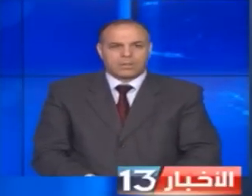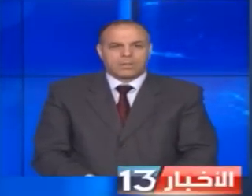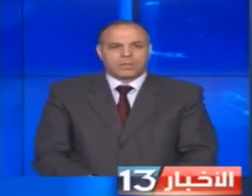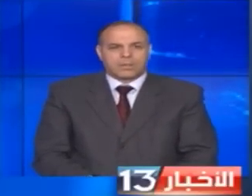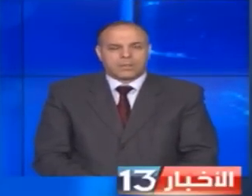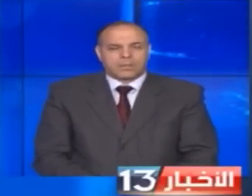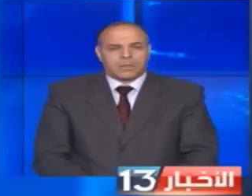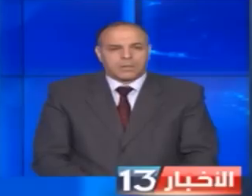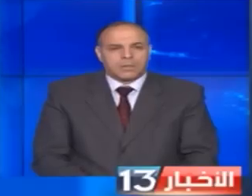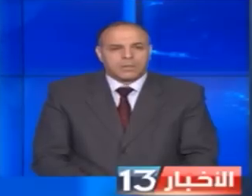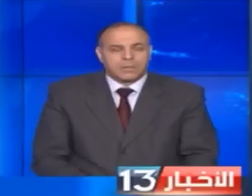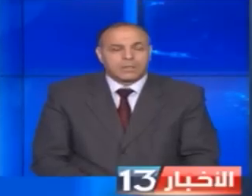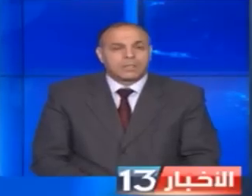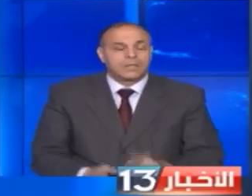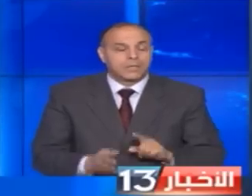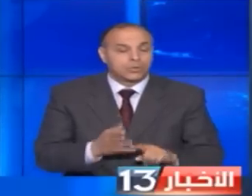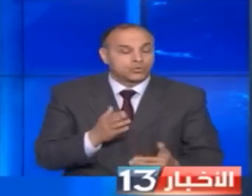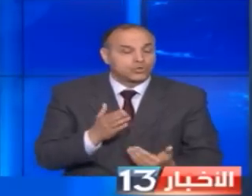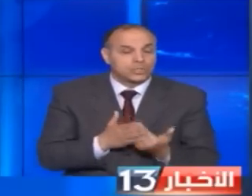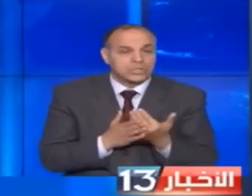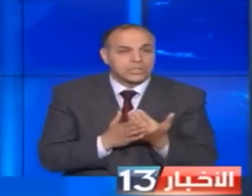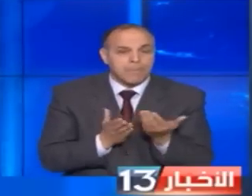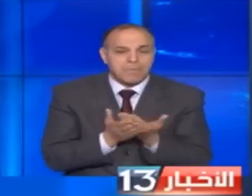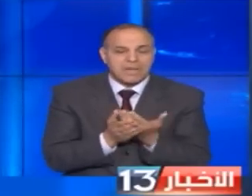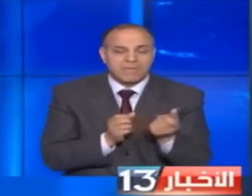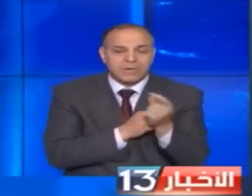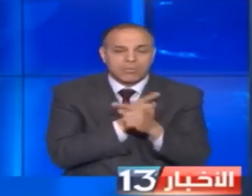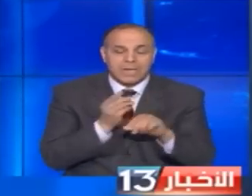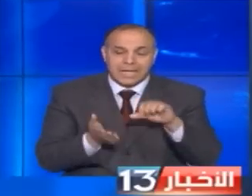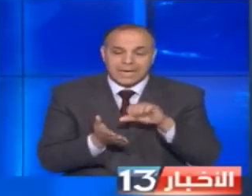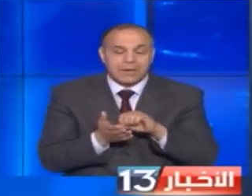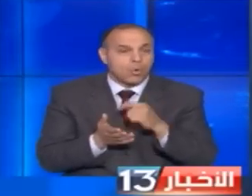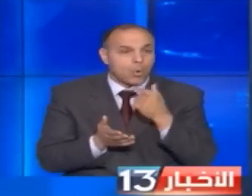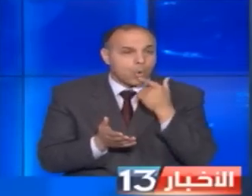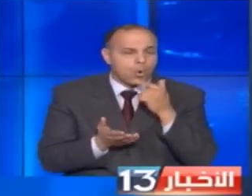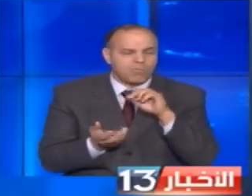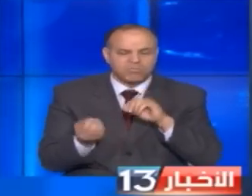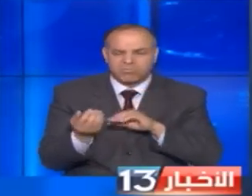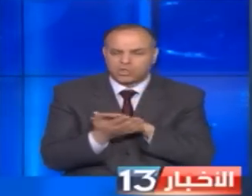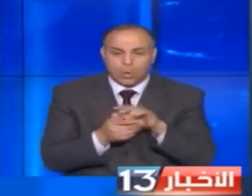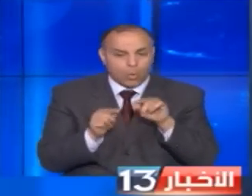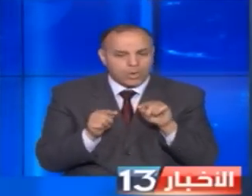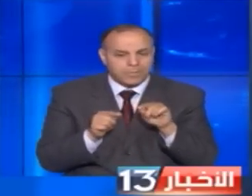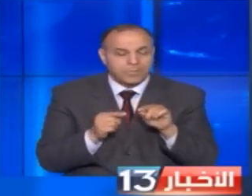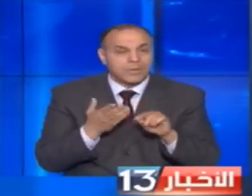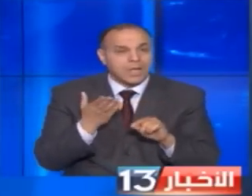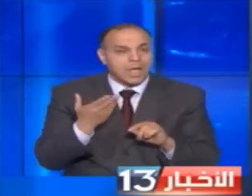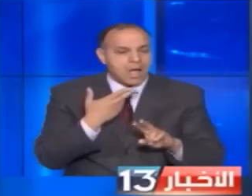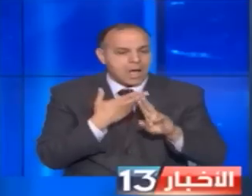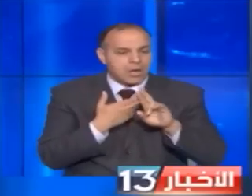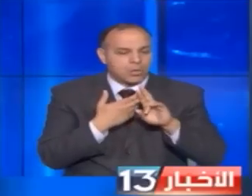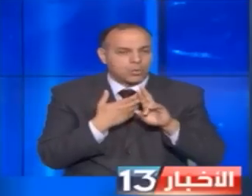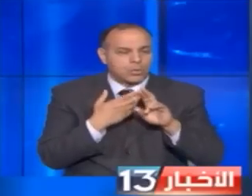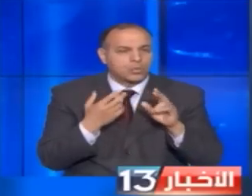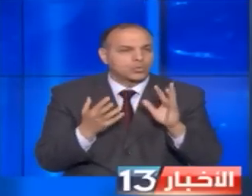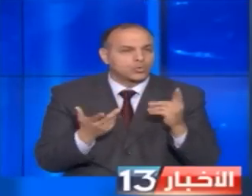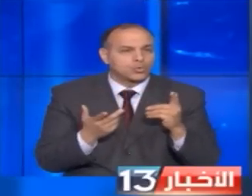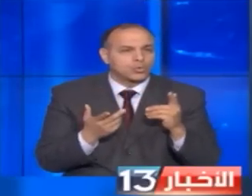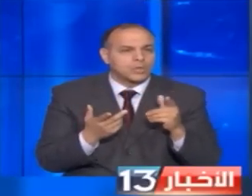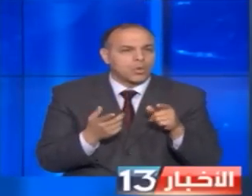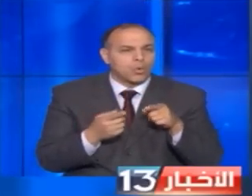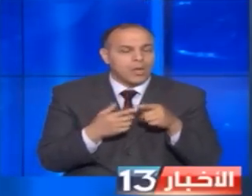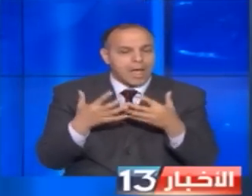وضمن اخر تطورات الملف النووي الايراني المثير للجدل وردا على الحمله التي تشنها